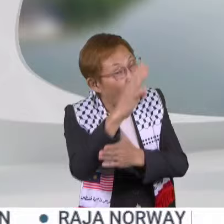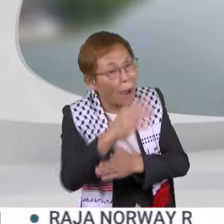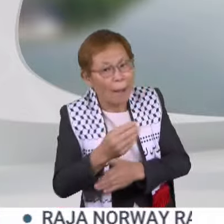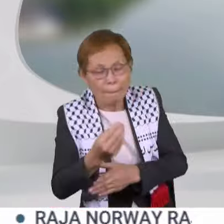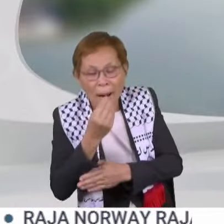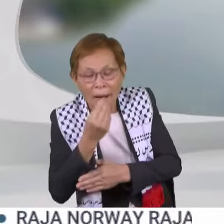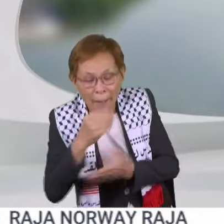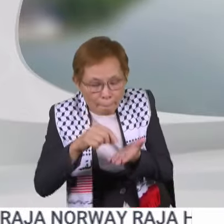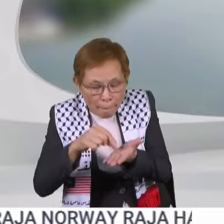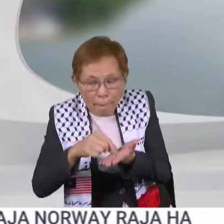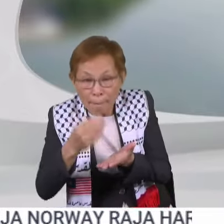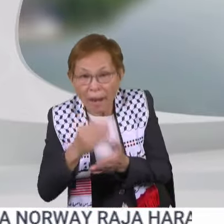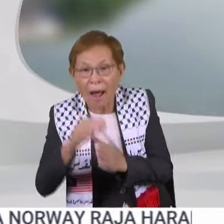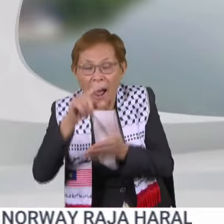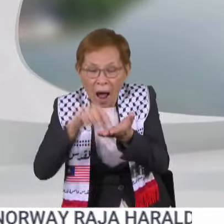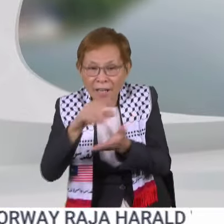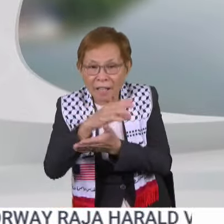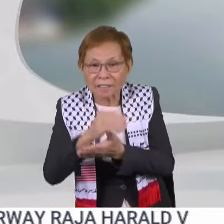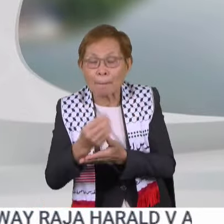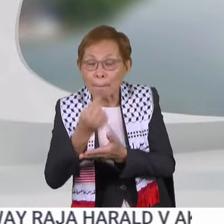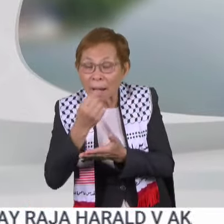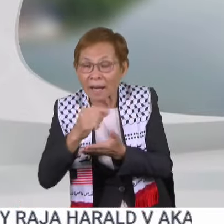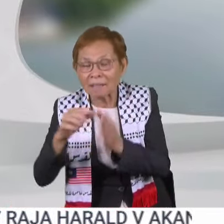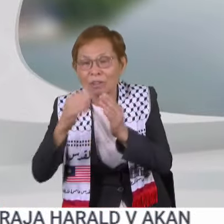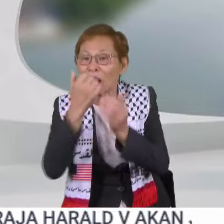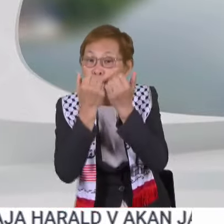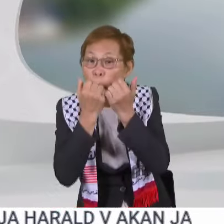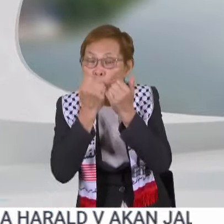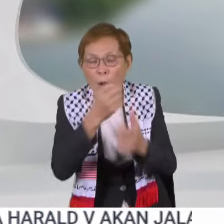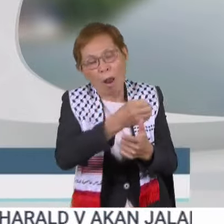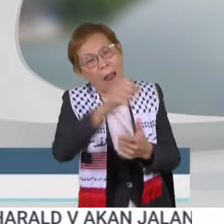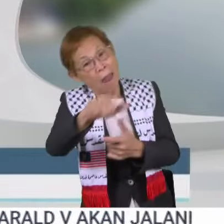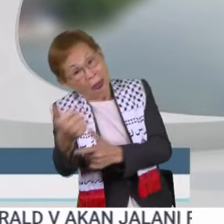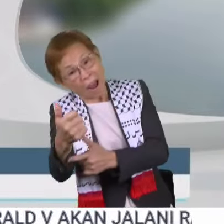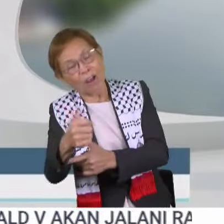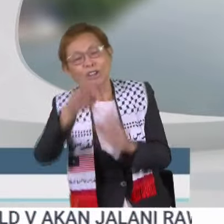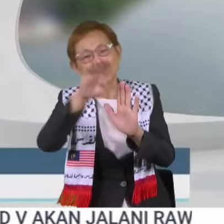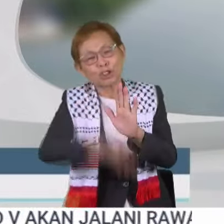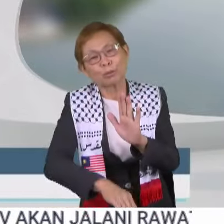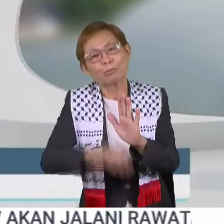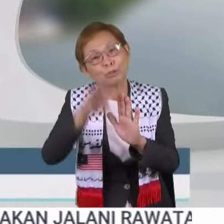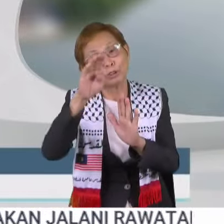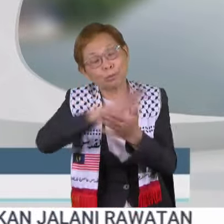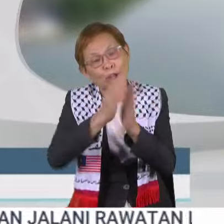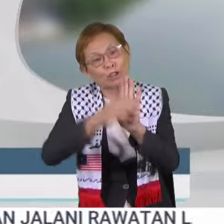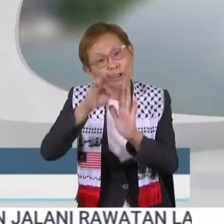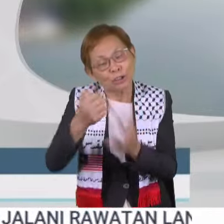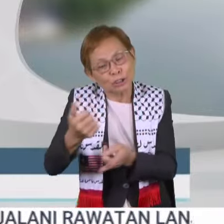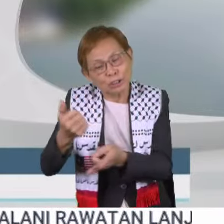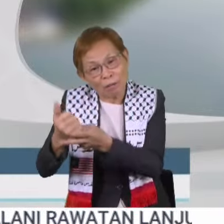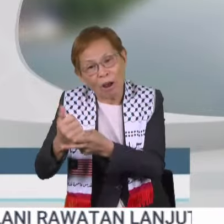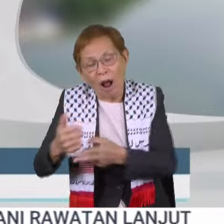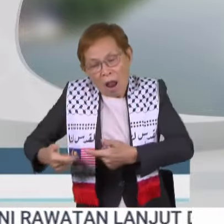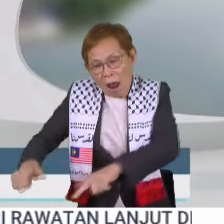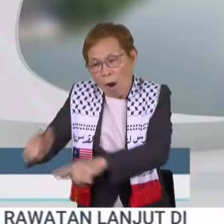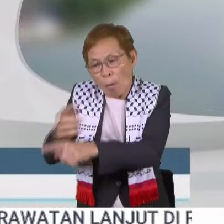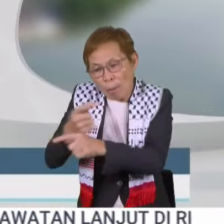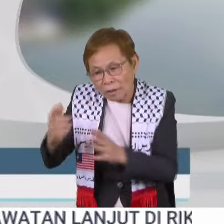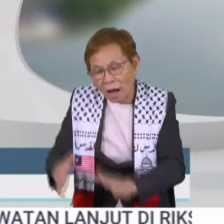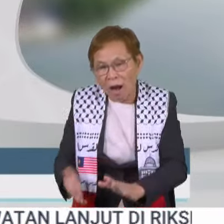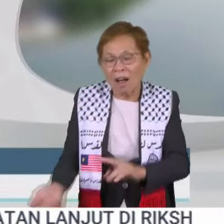makanan ayam dan kultur jagung akan menjadi alternatif bagi mengurangkan kos sekaligus memberi ruang kepada penternak